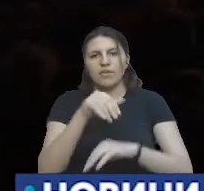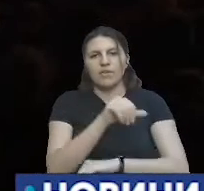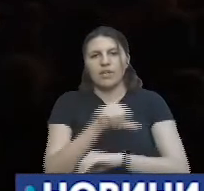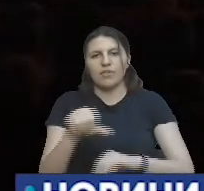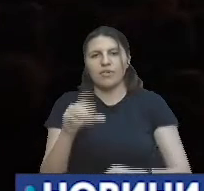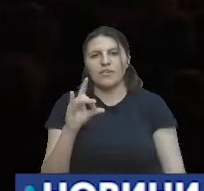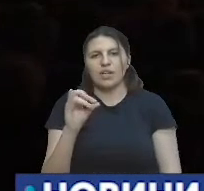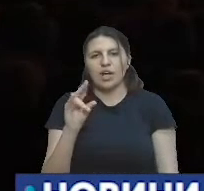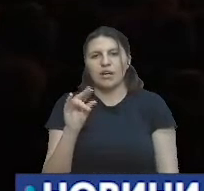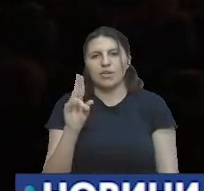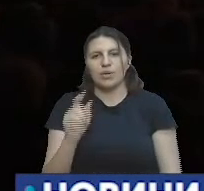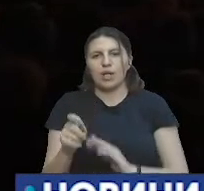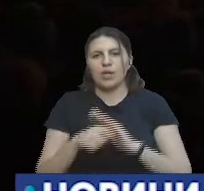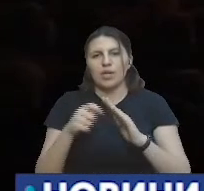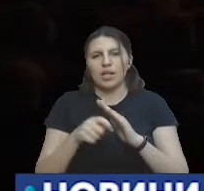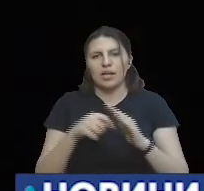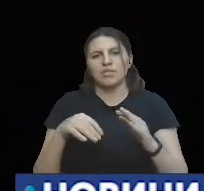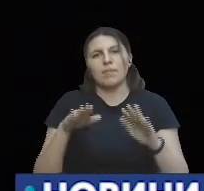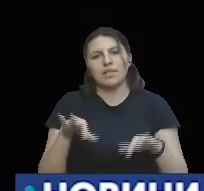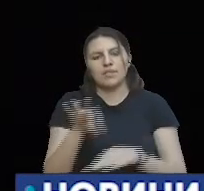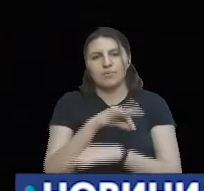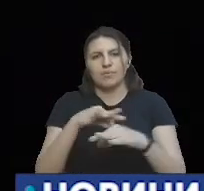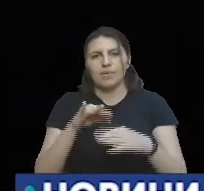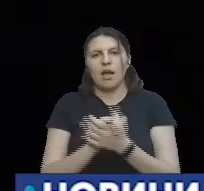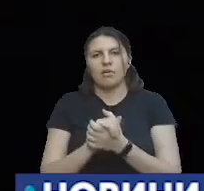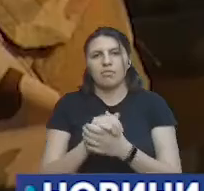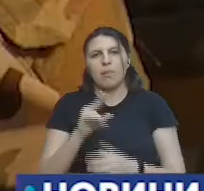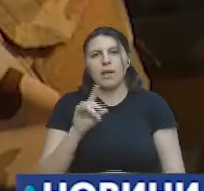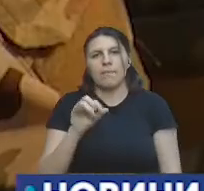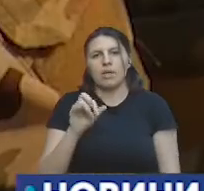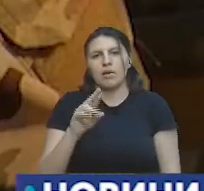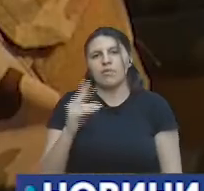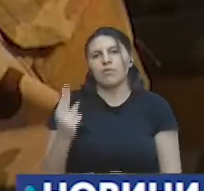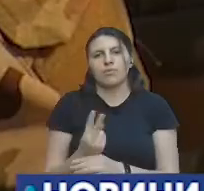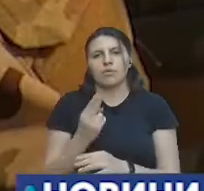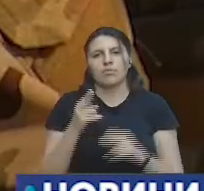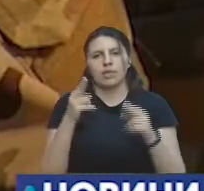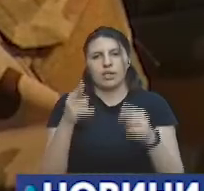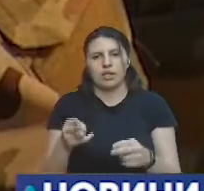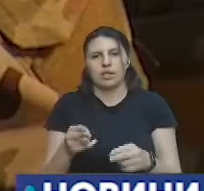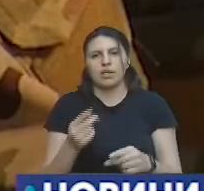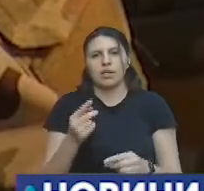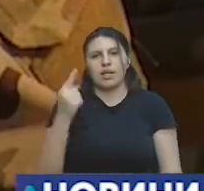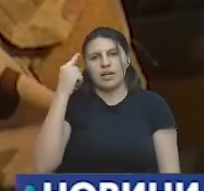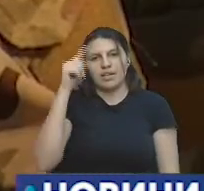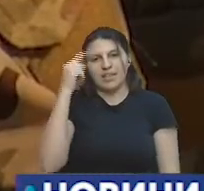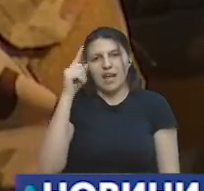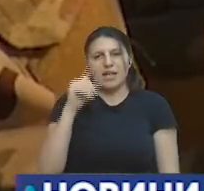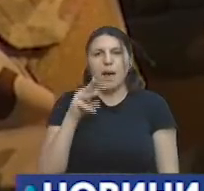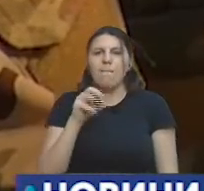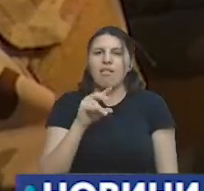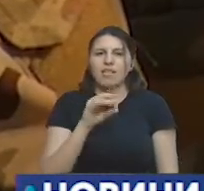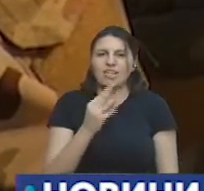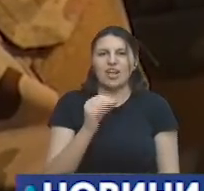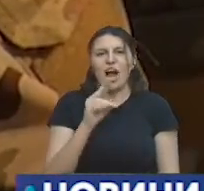На Донеччину за мистецьким проєктом «Арт-перемир'я» приїхали вдруге. Год назад ми приїжджали з казками «Малыш Карлсон», а зараз ми приїхали